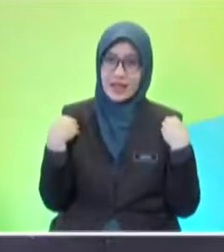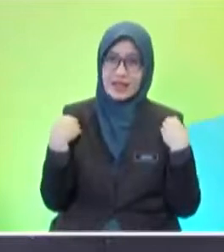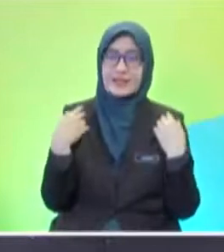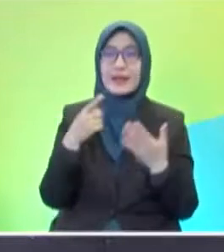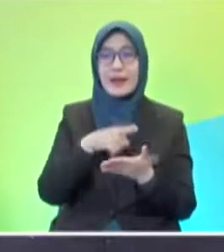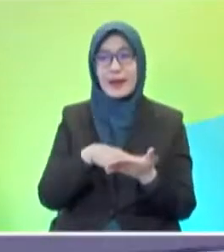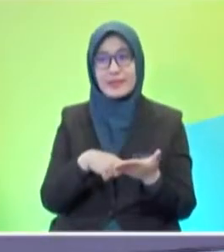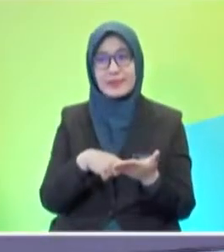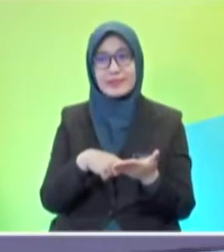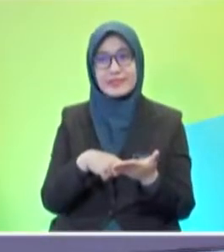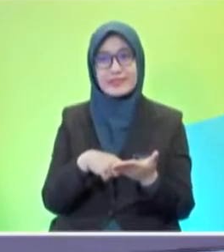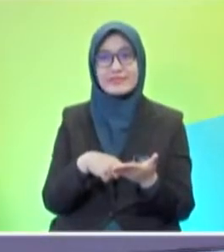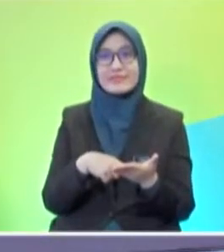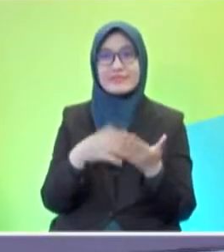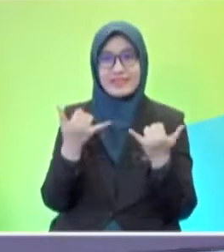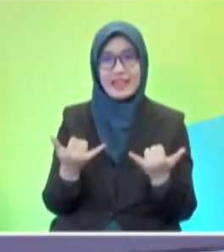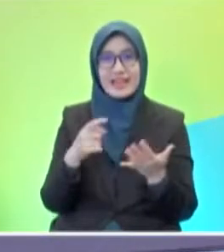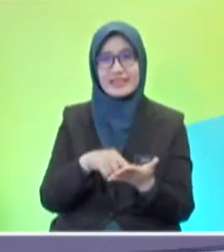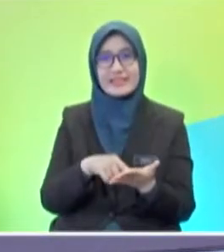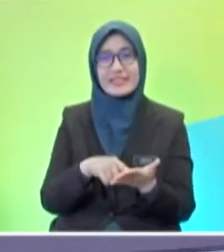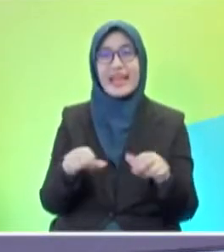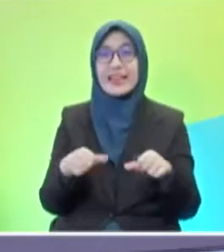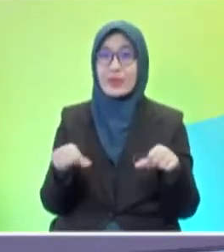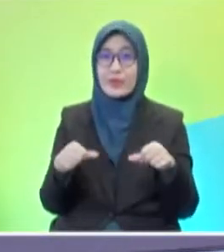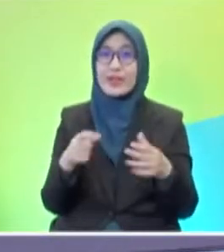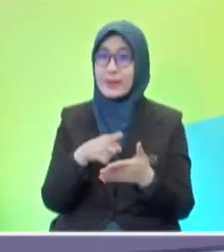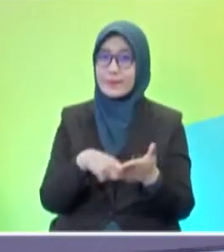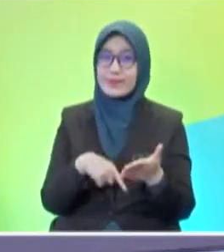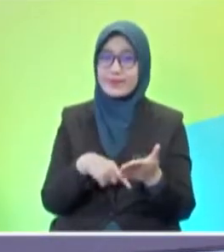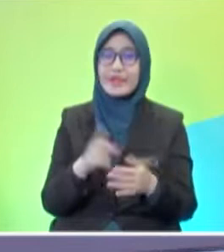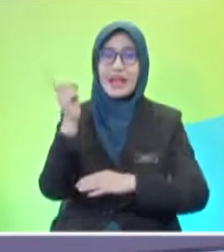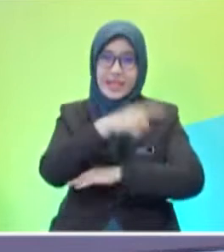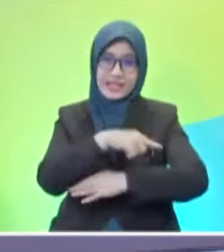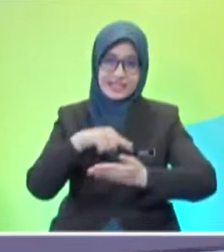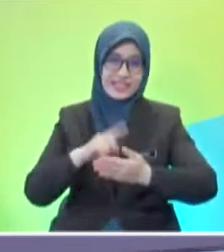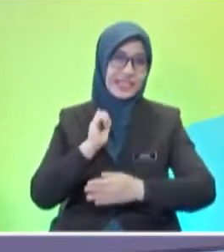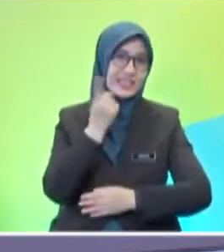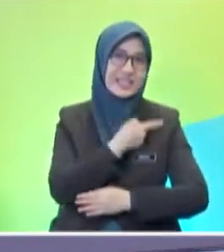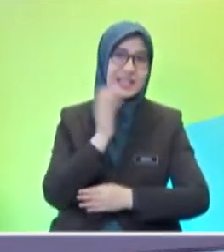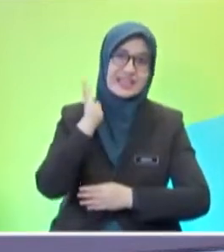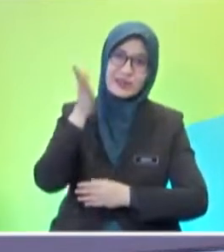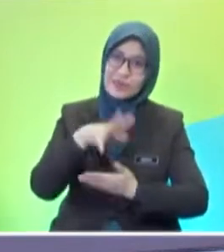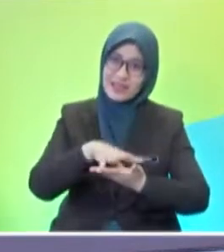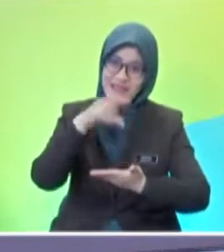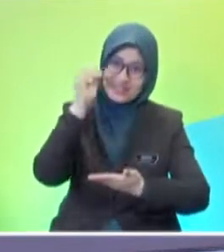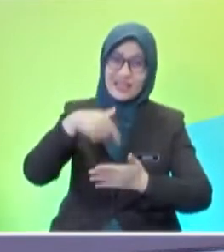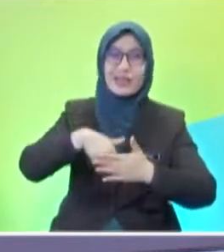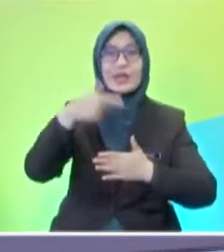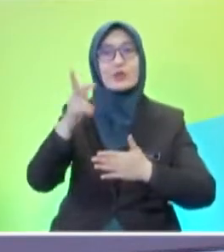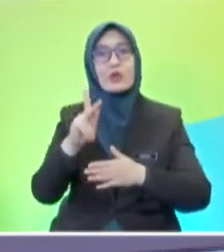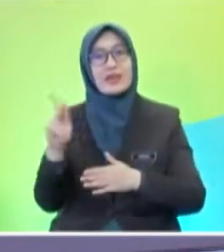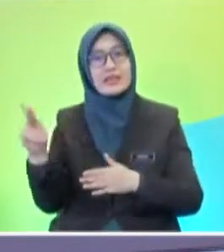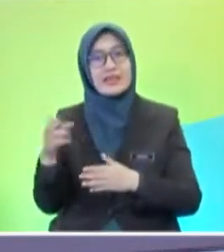Baiklah untuk kali ini kita akan belajar mengeluarkan objek dari